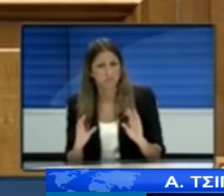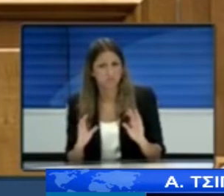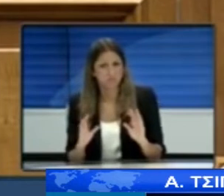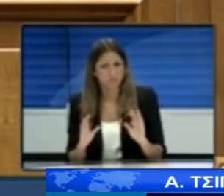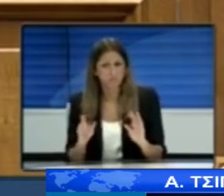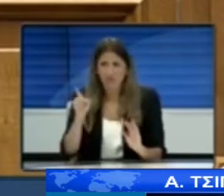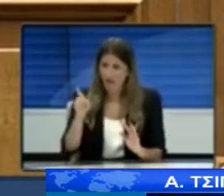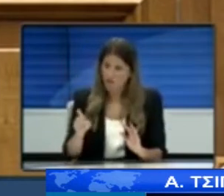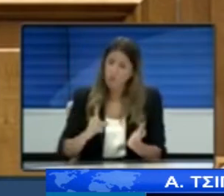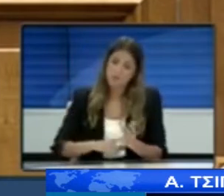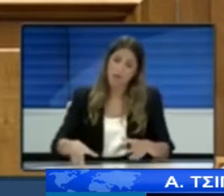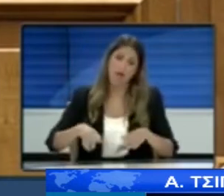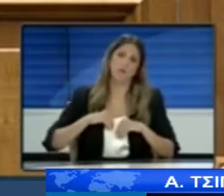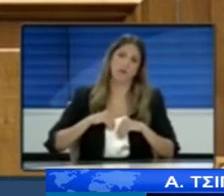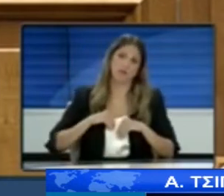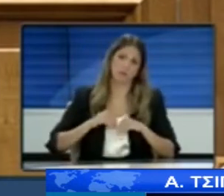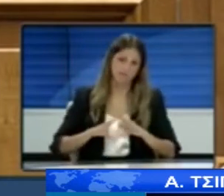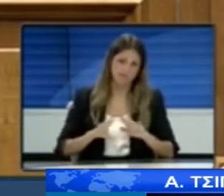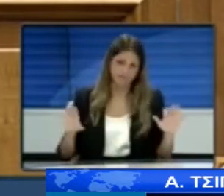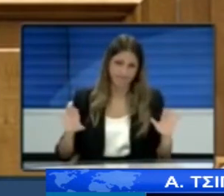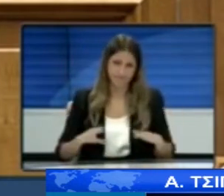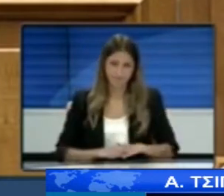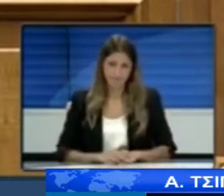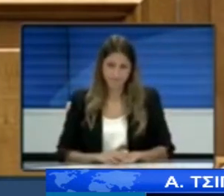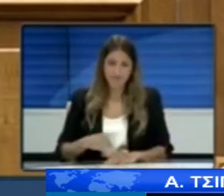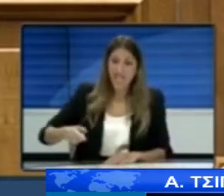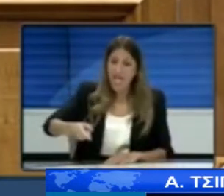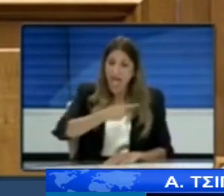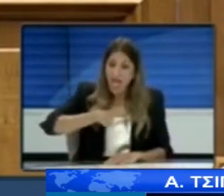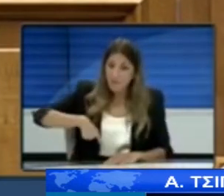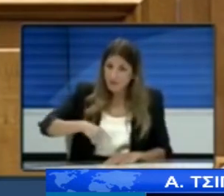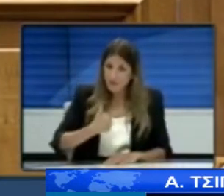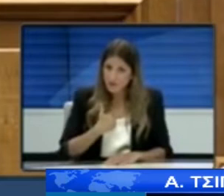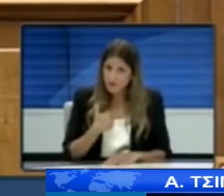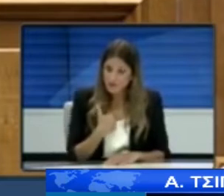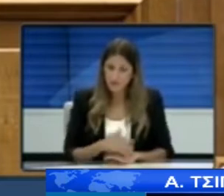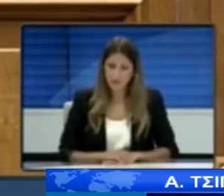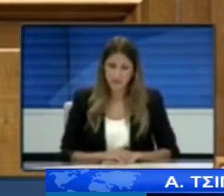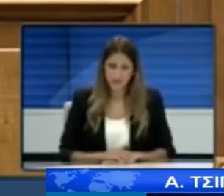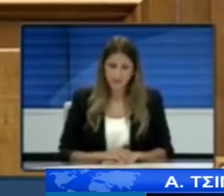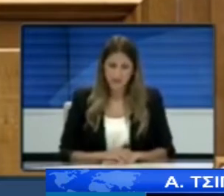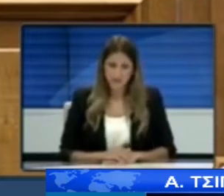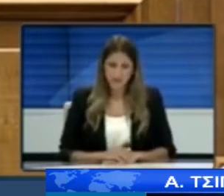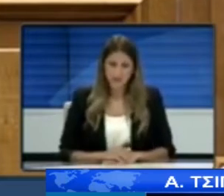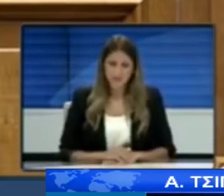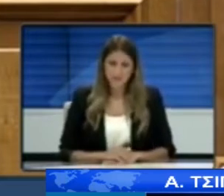αυτή που θα σας διαψεύσει, όπως πολλές φορές. Εμείς λοιπόν, και να δώσω και μία απάντηση